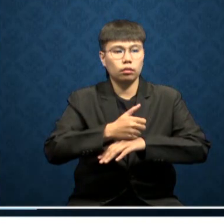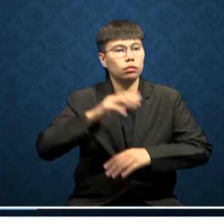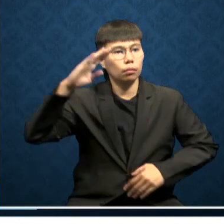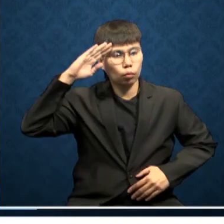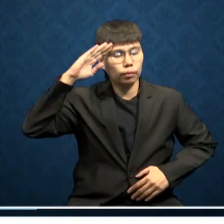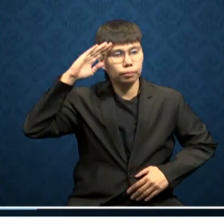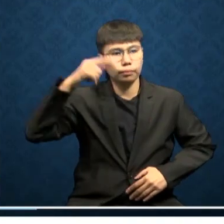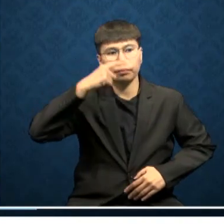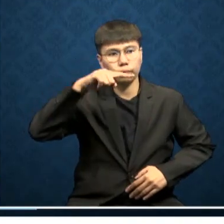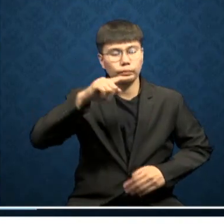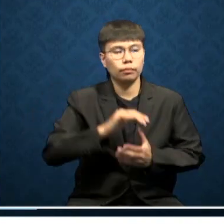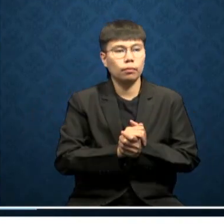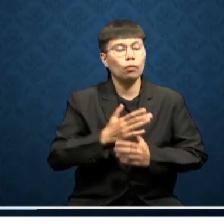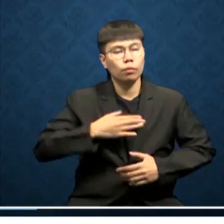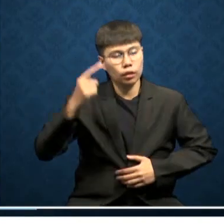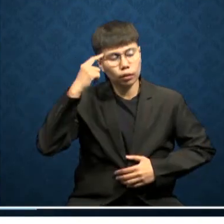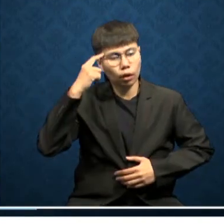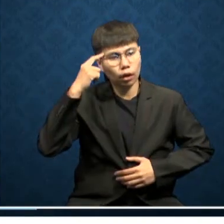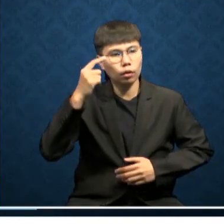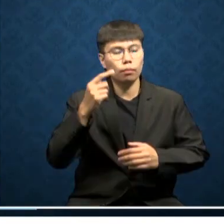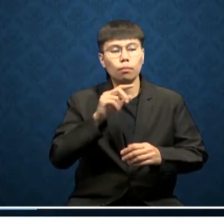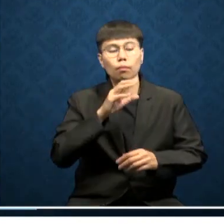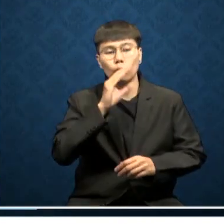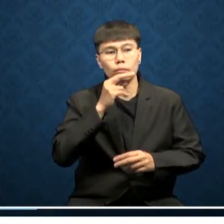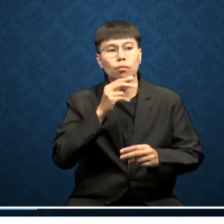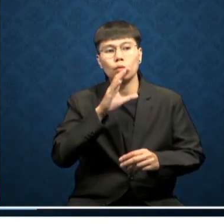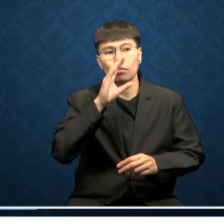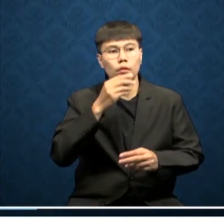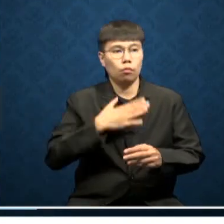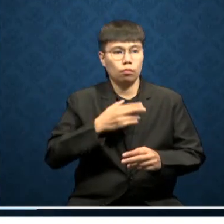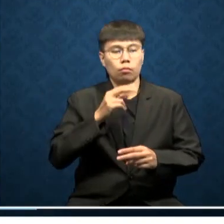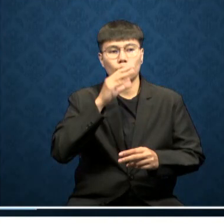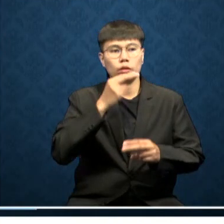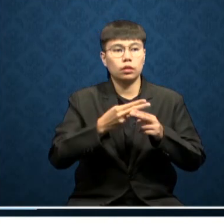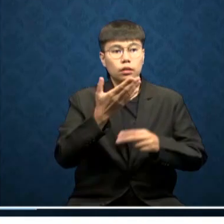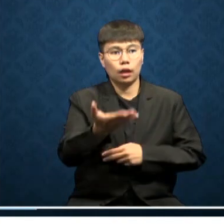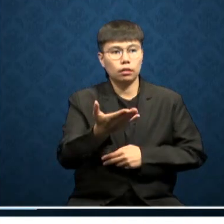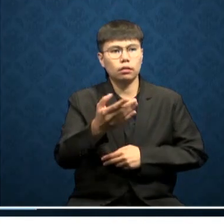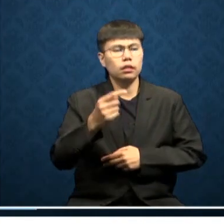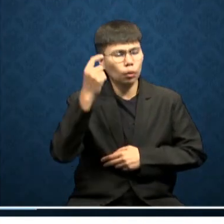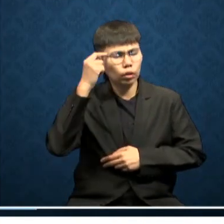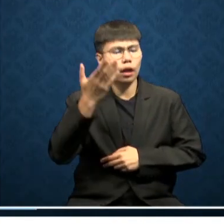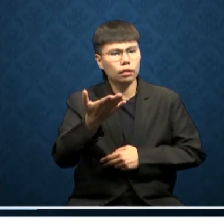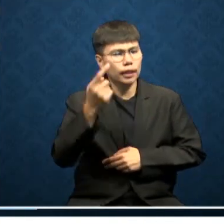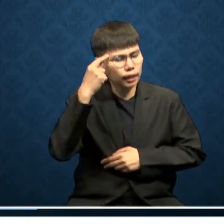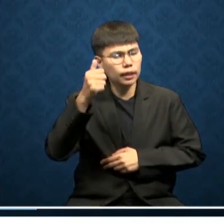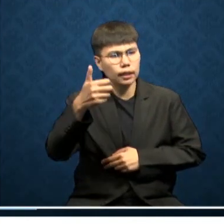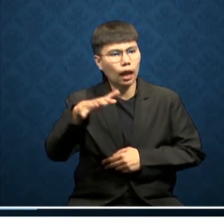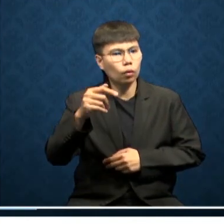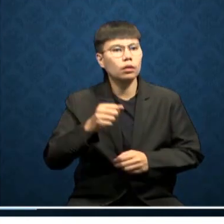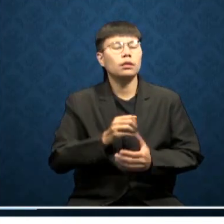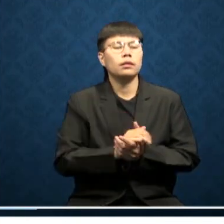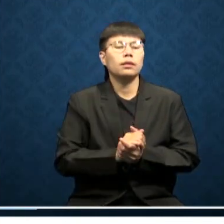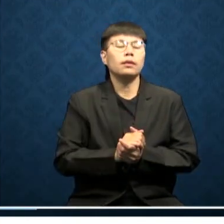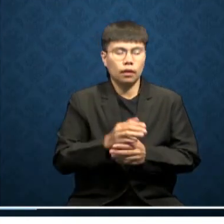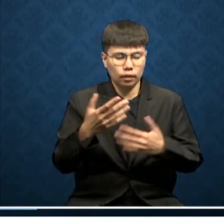ชาติผมเชื่อว่าผมผมผมเอ่ยนามท่านเผมเชื่อว่าท่านเนี่ยได้กลั่นกรองมาอย่างดีแล้วนะครับที่จะพยายาม